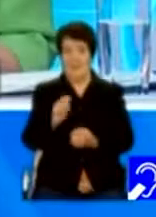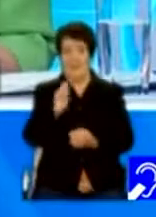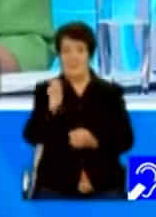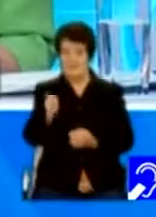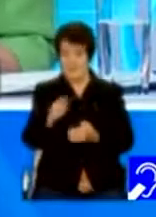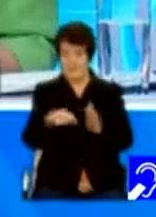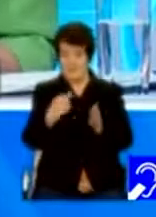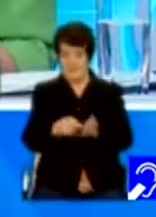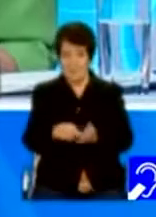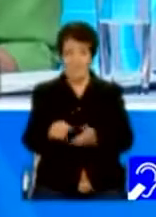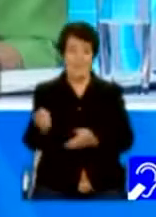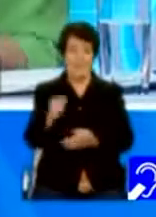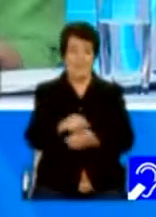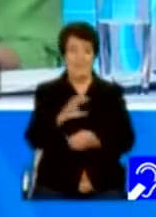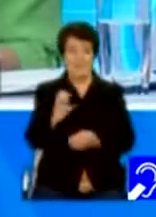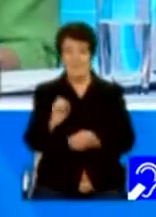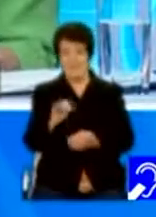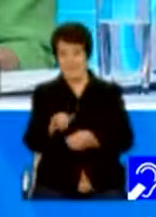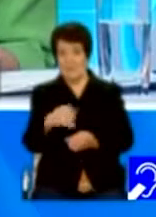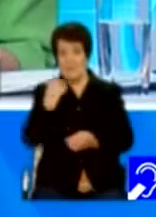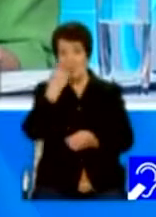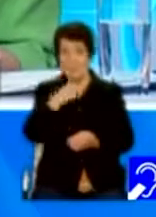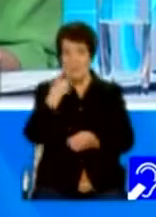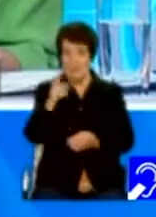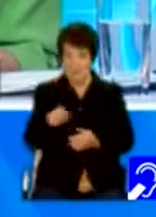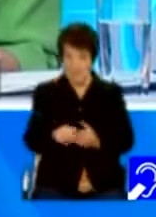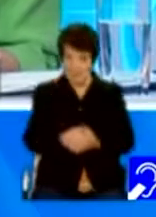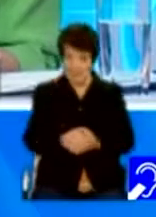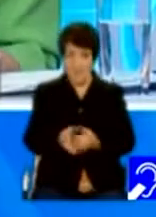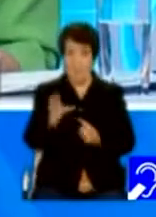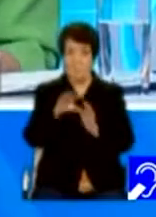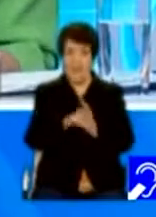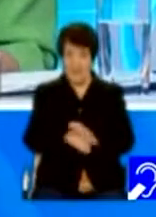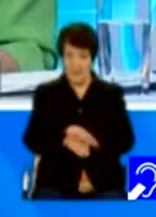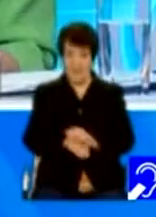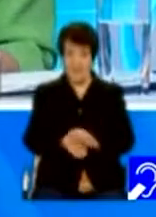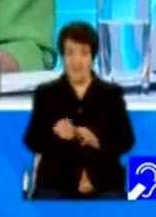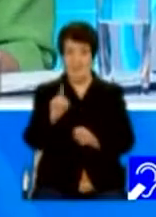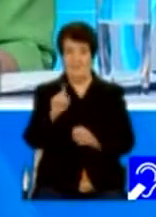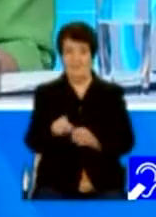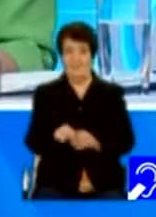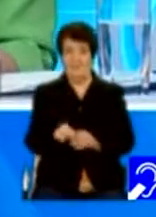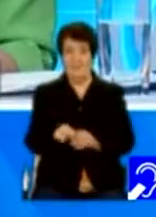precisă, o întrebare exactă. Eu, cu o persoană care este implicată în trafic de ființe